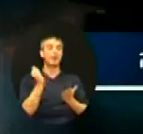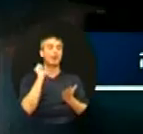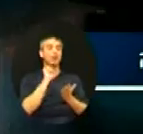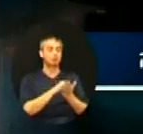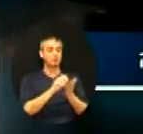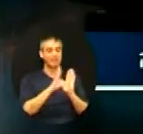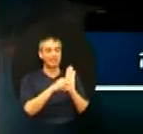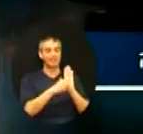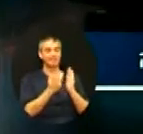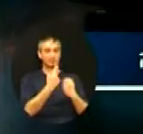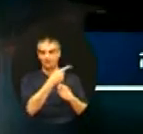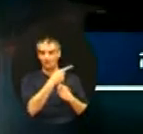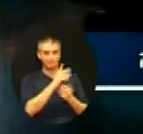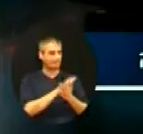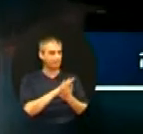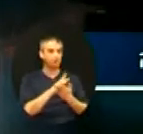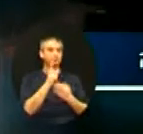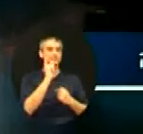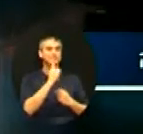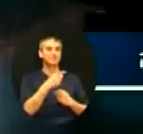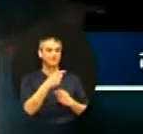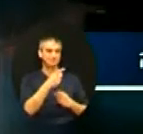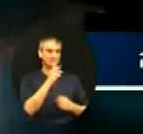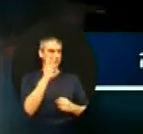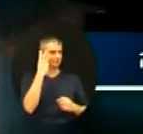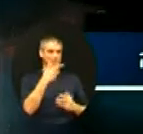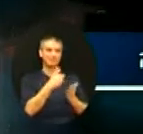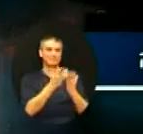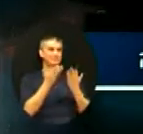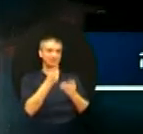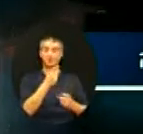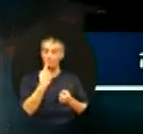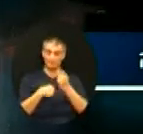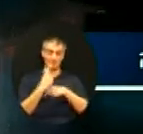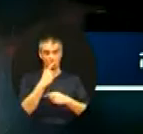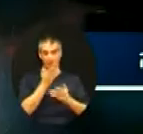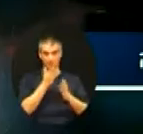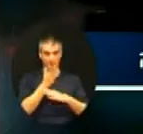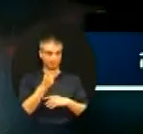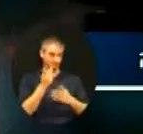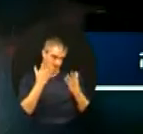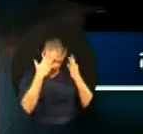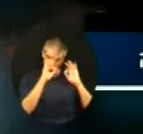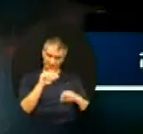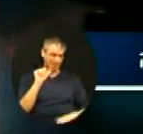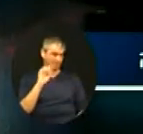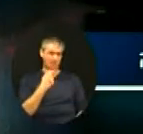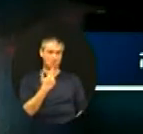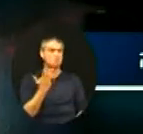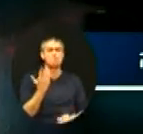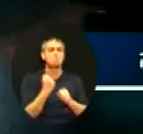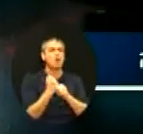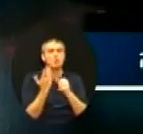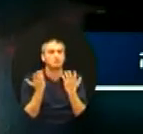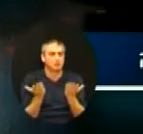חשבון גנבת המנדטים. הם פשוט צריכים... שלי מוותרת על הסיוע הזה. במקום ללכת, עם כל הכבוד לאבי גבאי, מה הוא